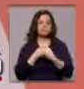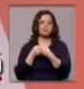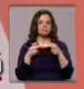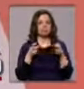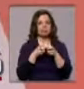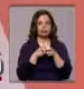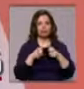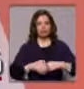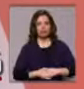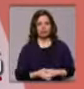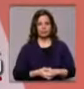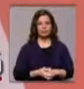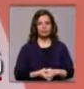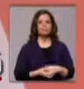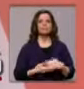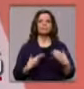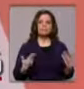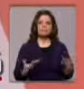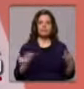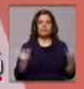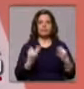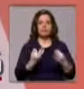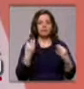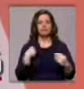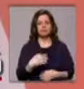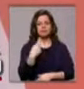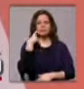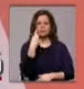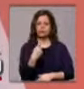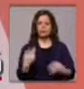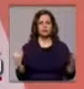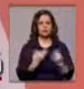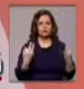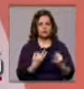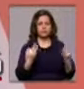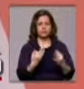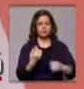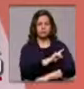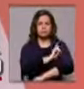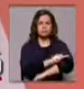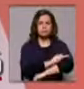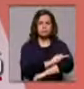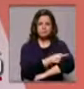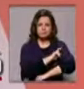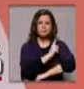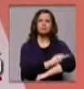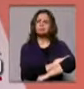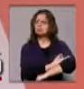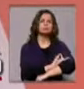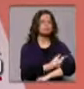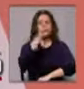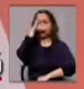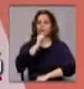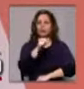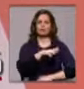Me protergates das governices das Hispanias e das Portugalias, που